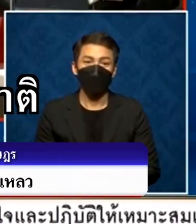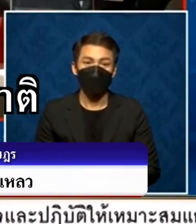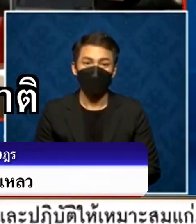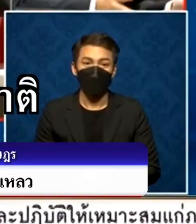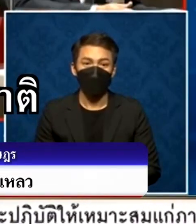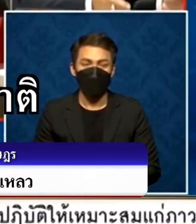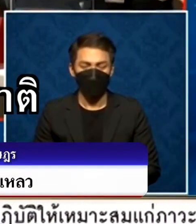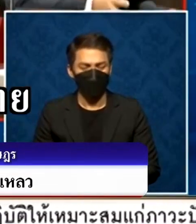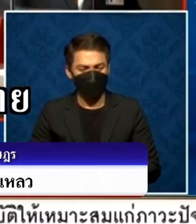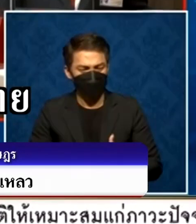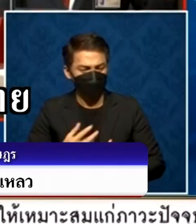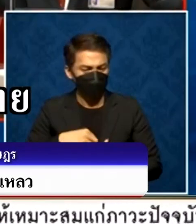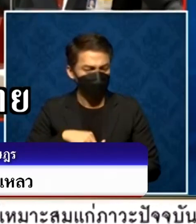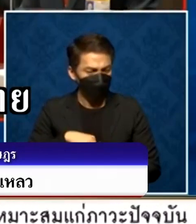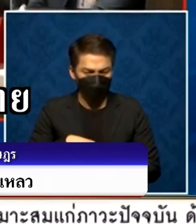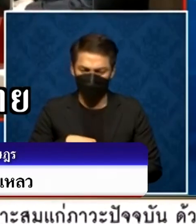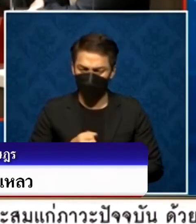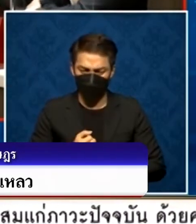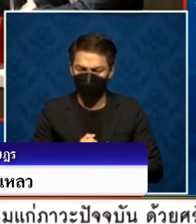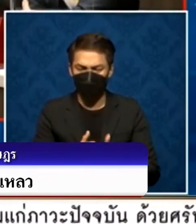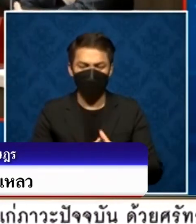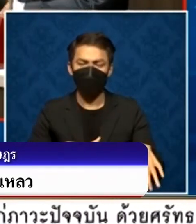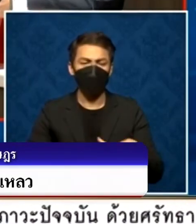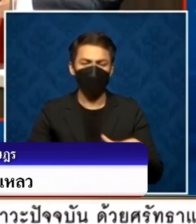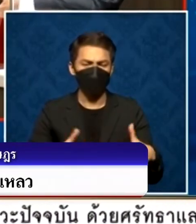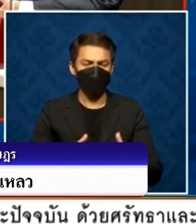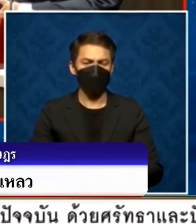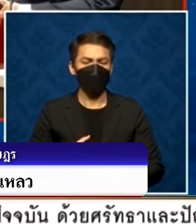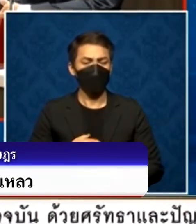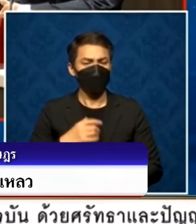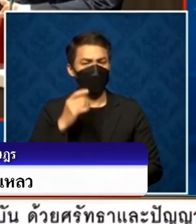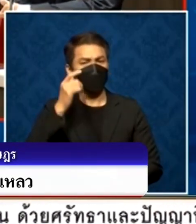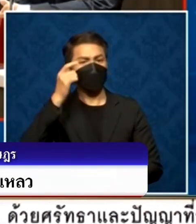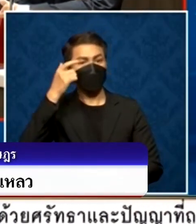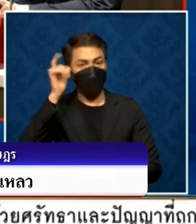จิตสำนึกที่เป็นมนุษยชาติต่อพี่น้องประชาชนคนไทยผมงงมาก